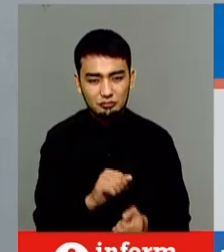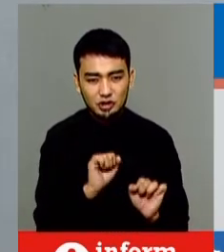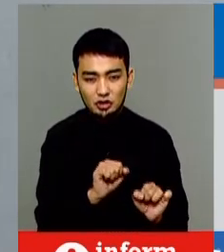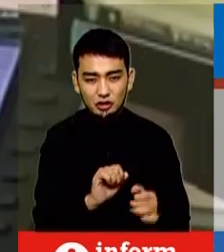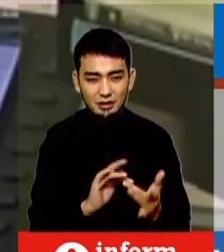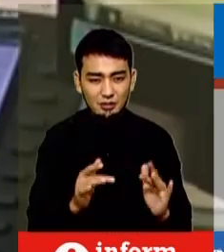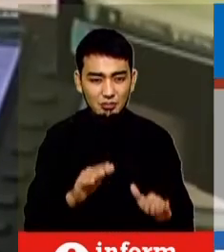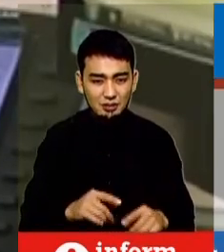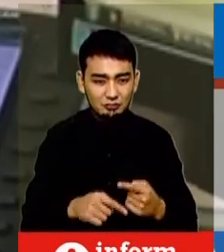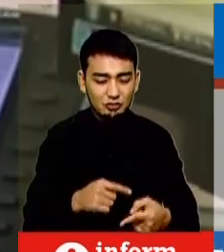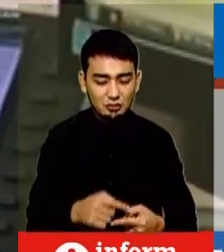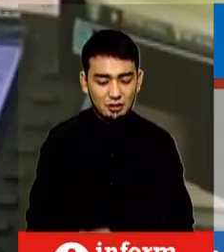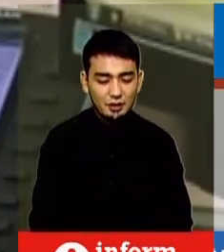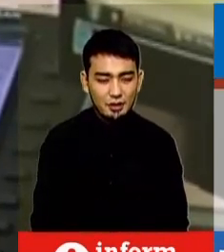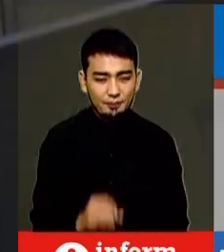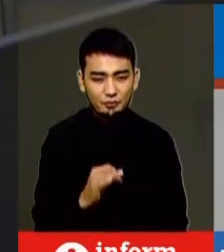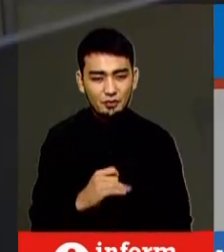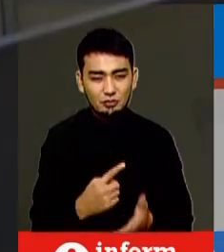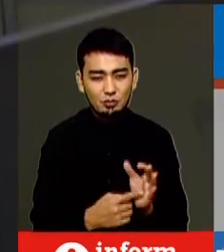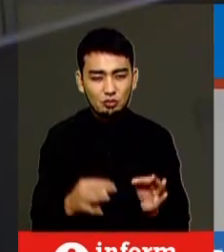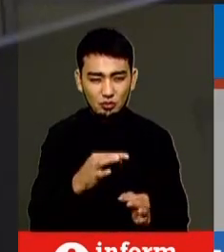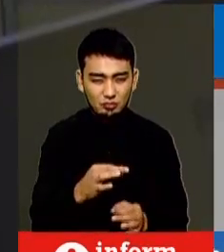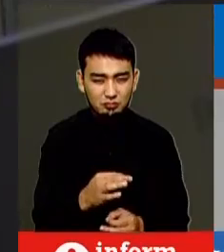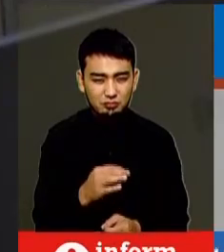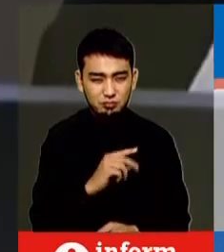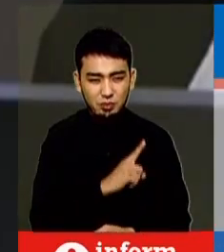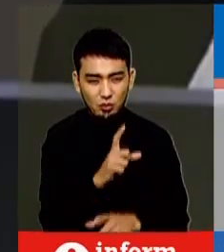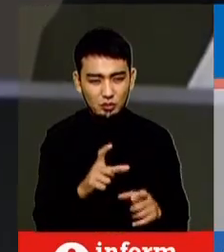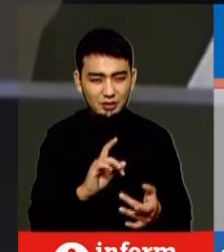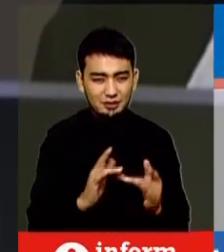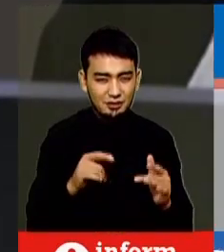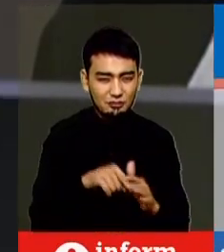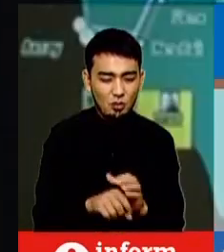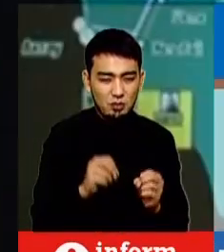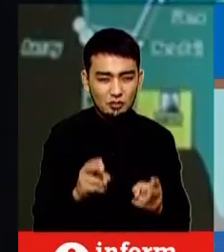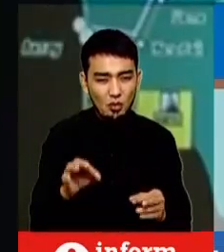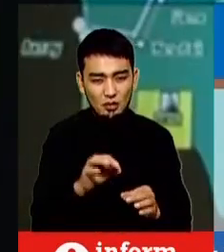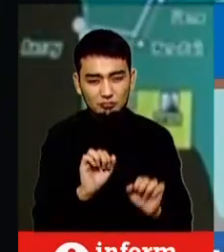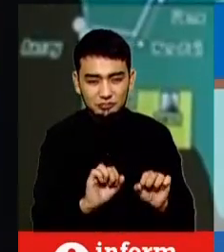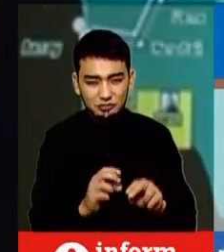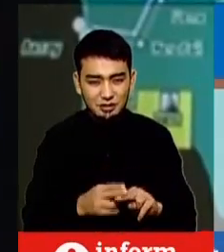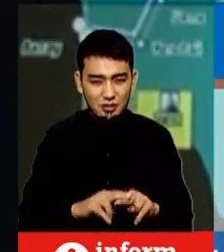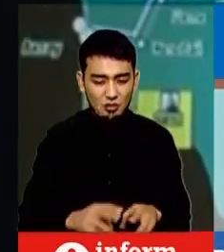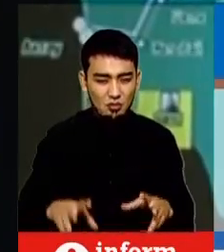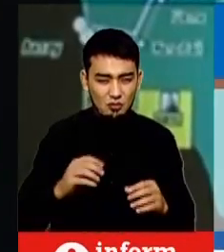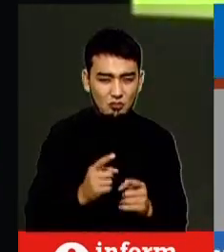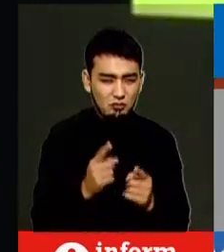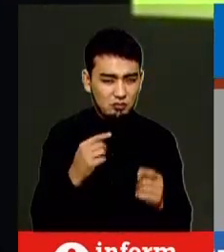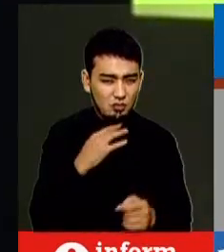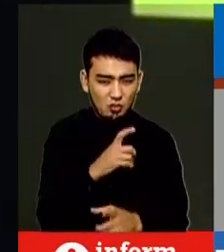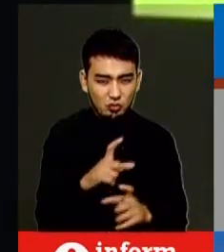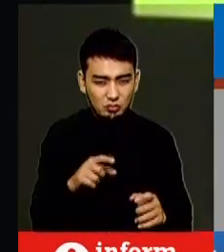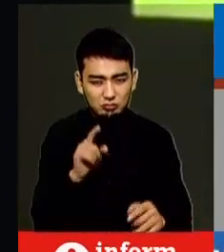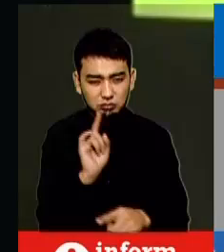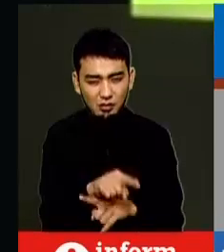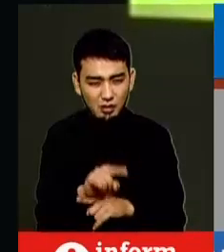информационной безопасности. Увеличившийся спрос на специалистов по информационной безопасности эксперты связывают с огромным ростом кибератак, который